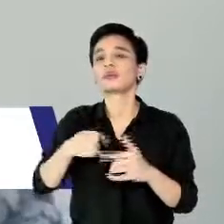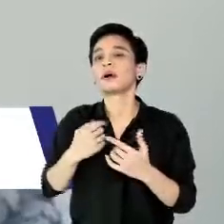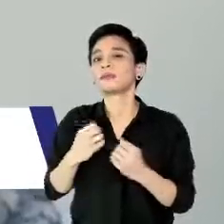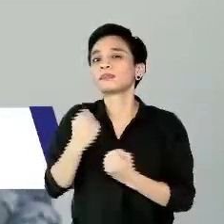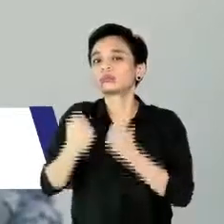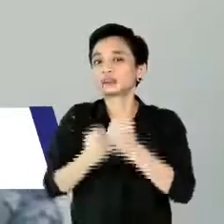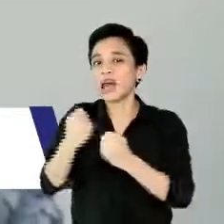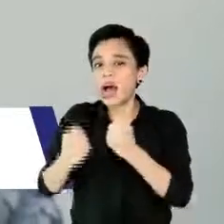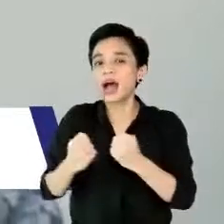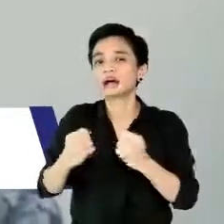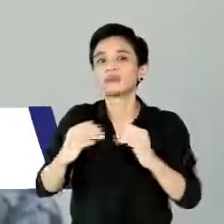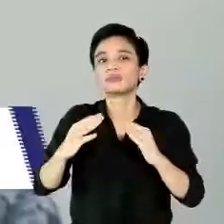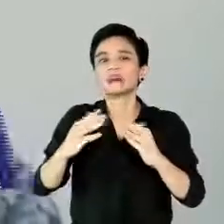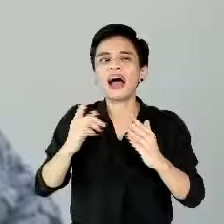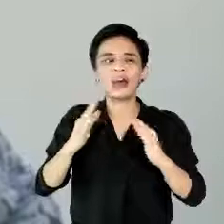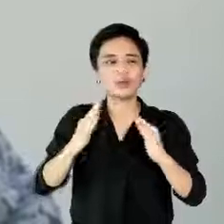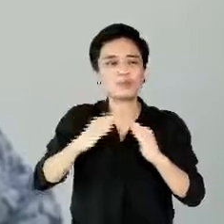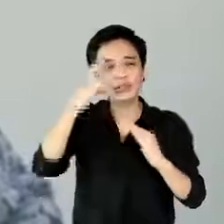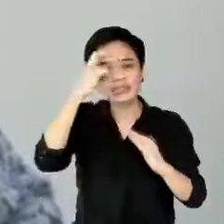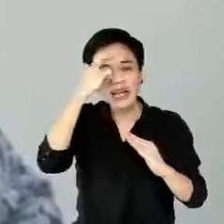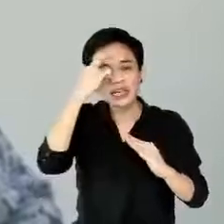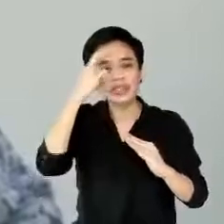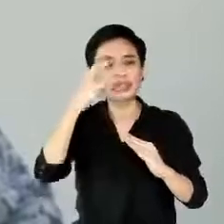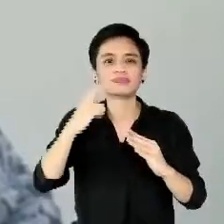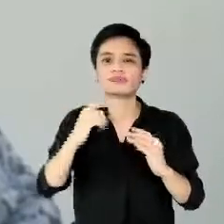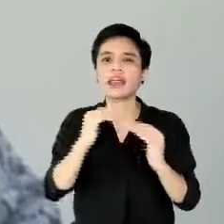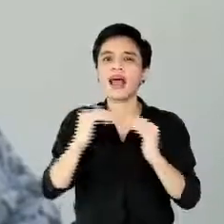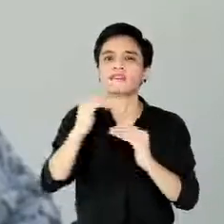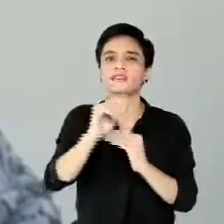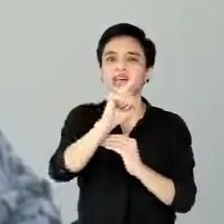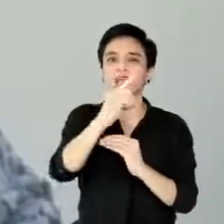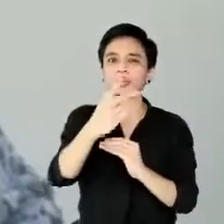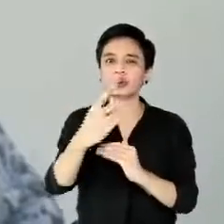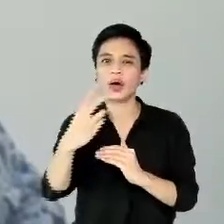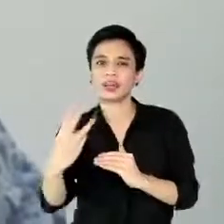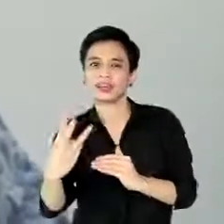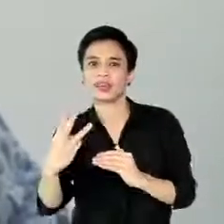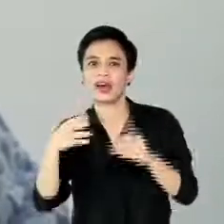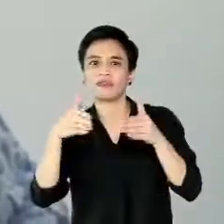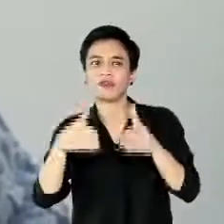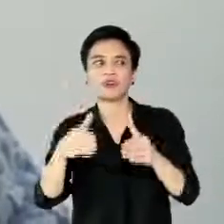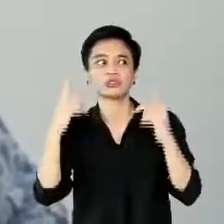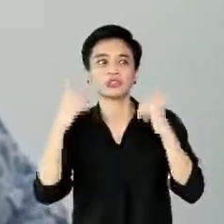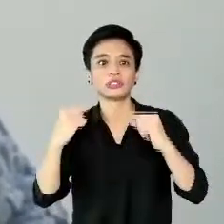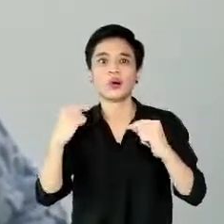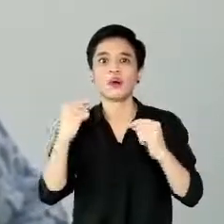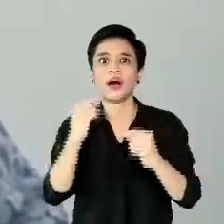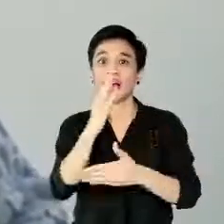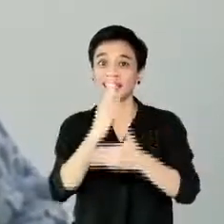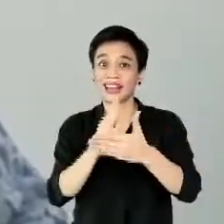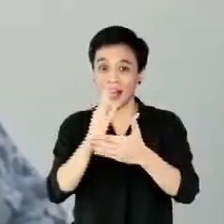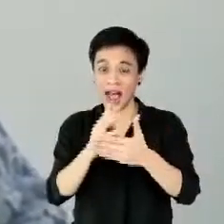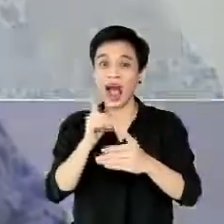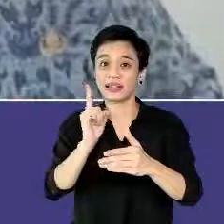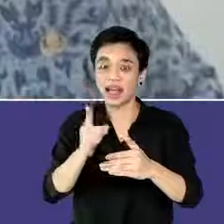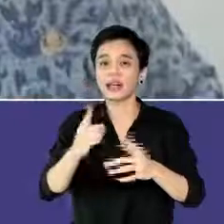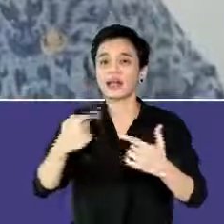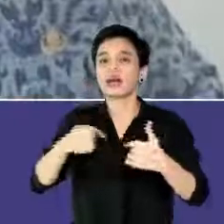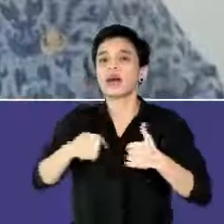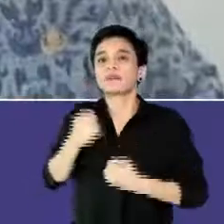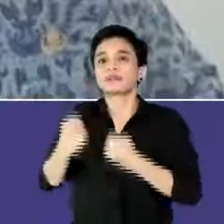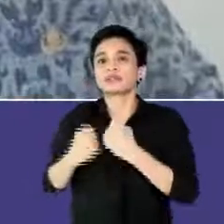kesehatan baik di rumah sakit ini satu maupun 2 dan 3 di Jawa Tengah Hai baik intinya masyarakat